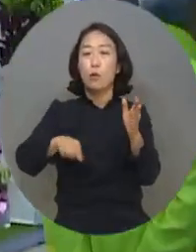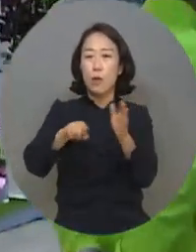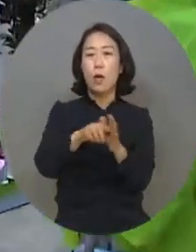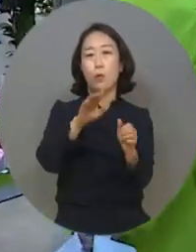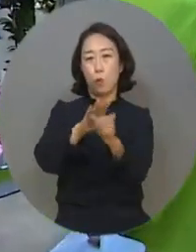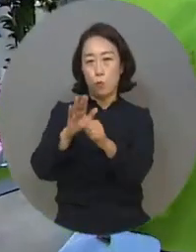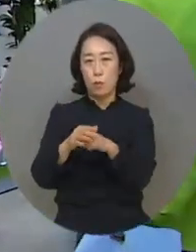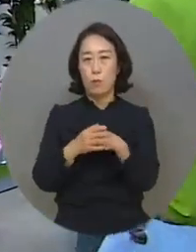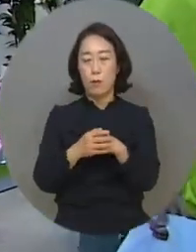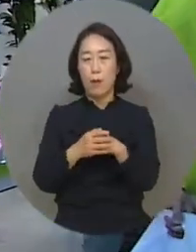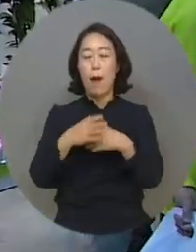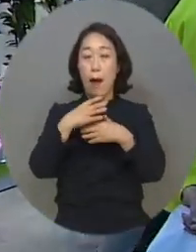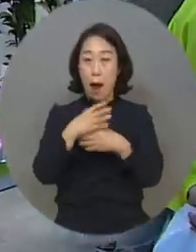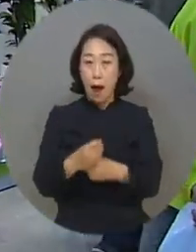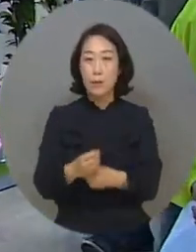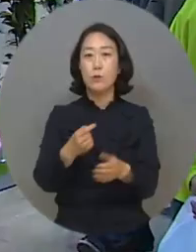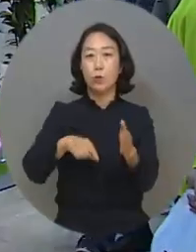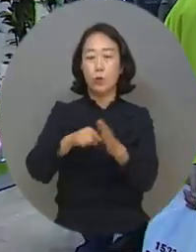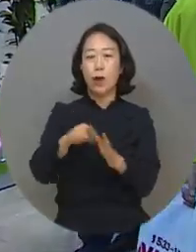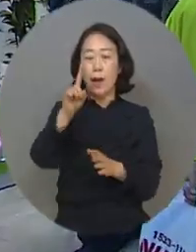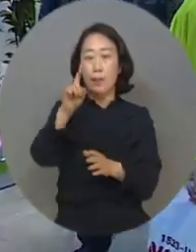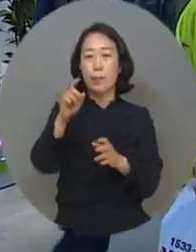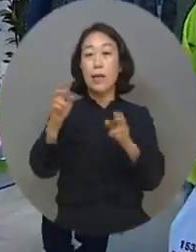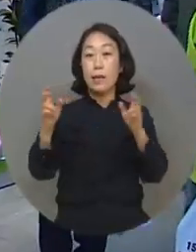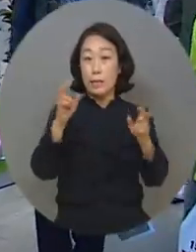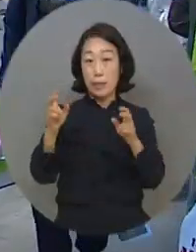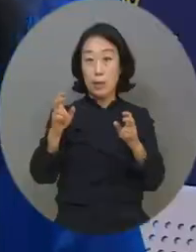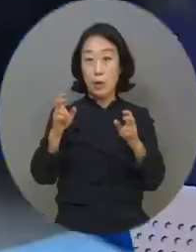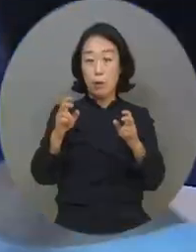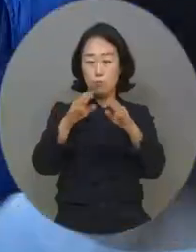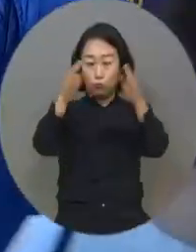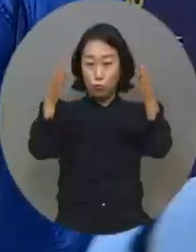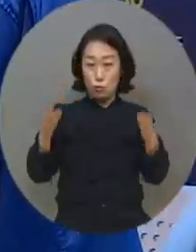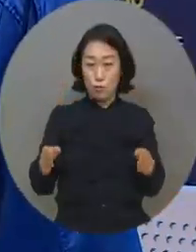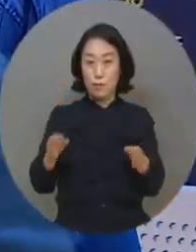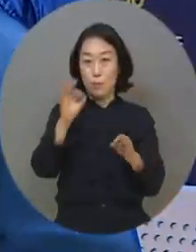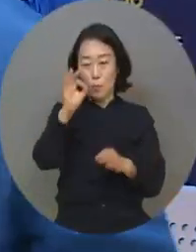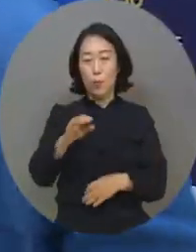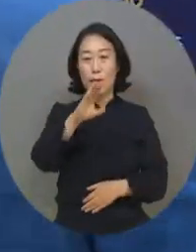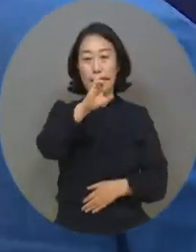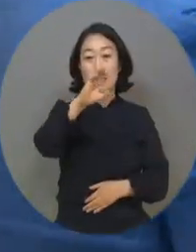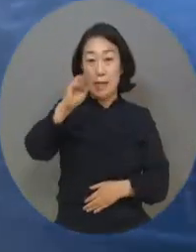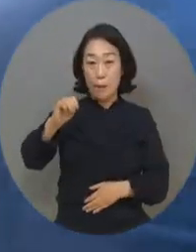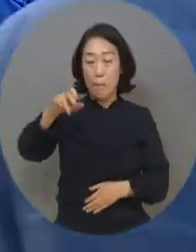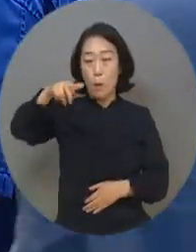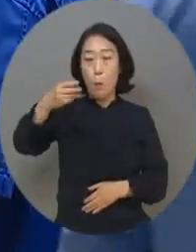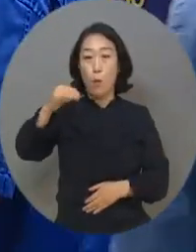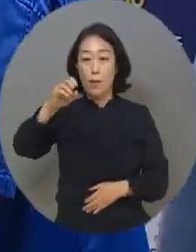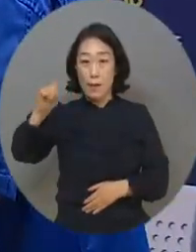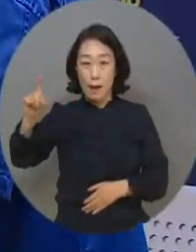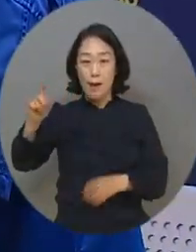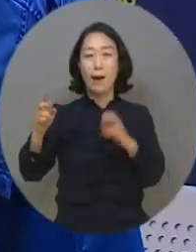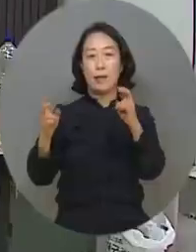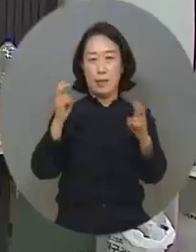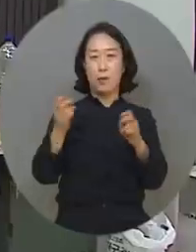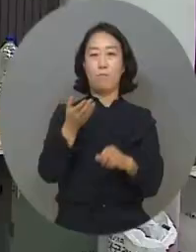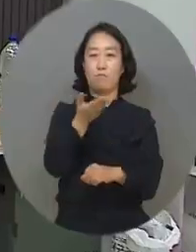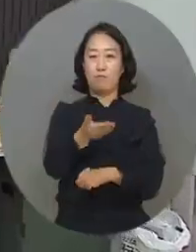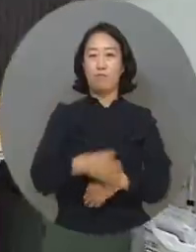비롯한 시민들의 안전을 지키는 한 기업이 자리했습니다 바로 cm코리아가 그 주인공입니다